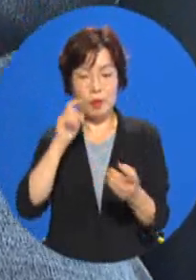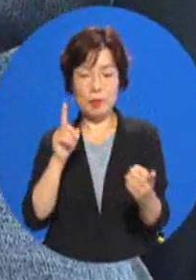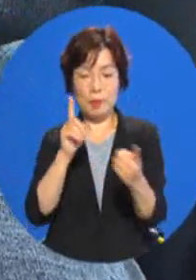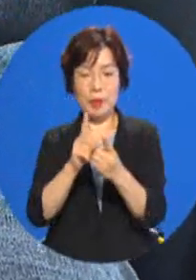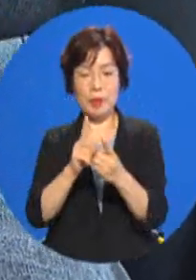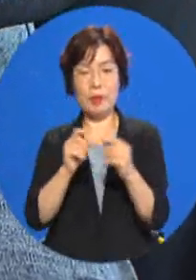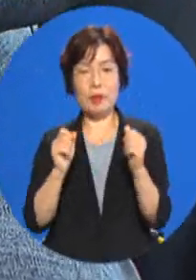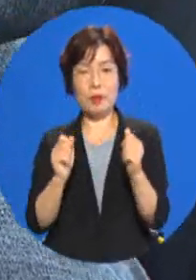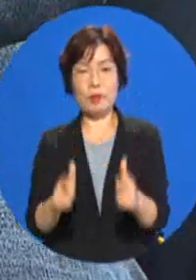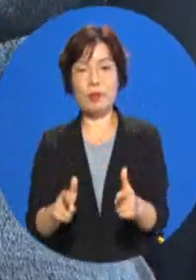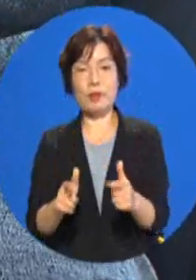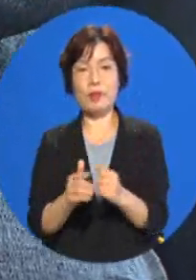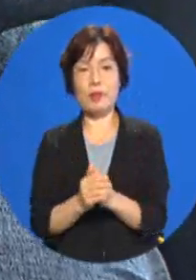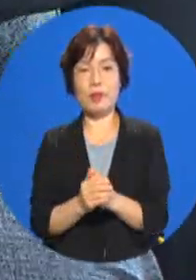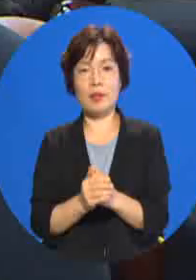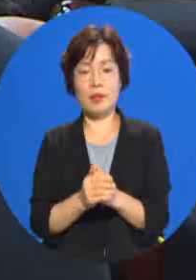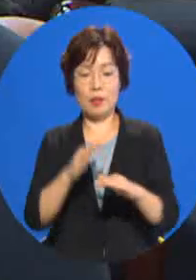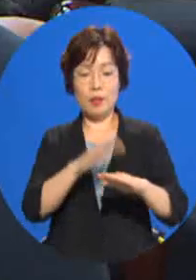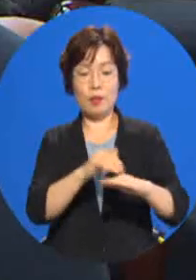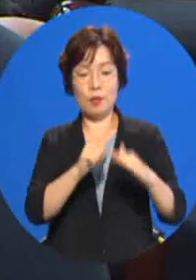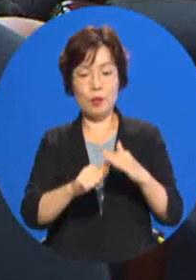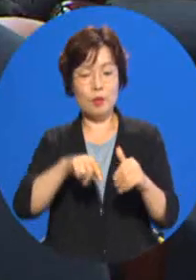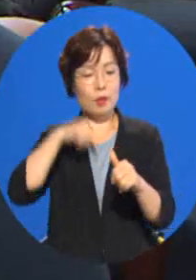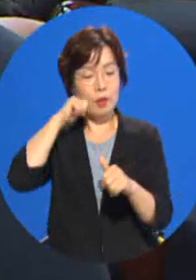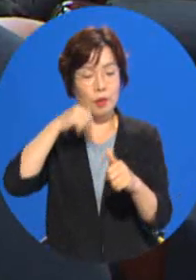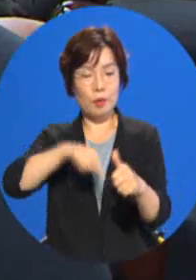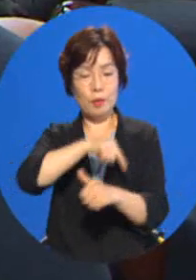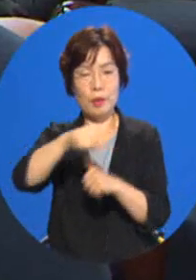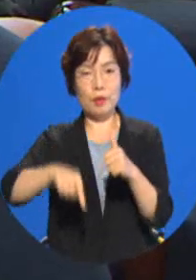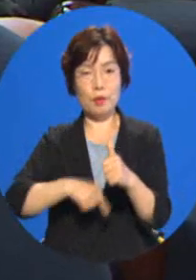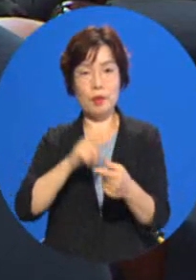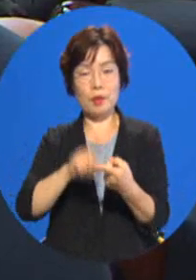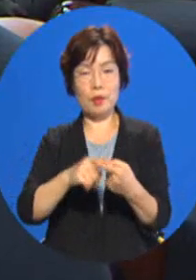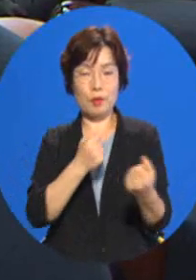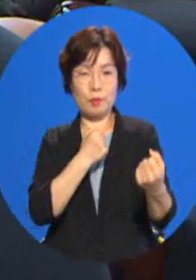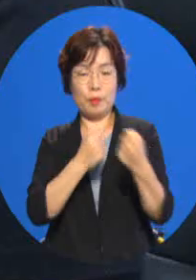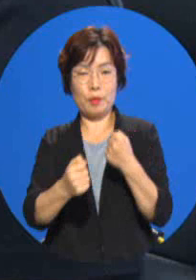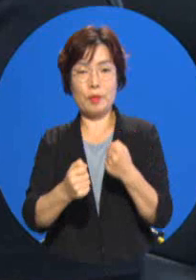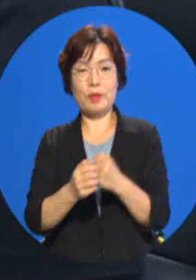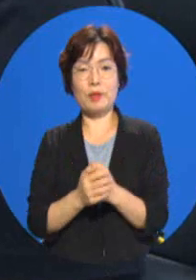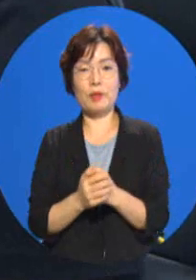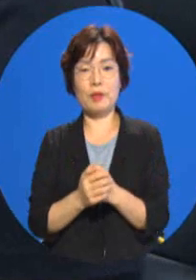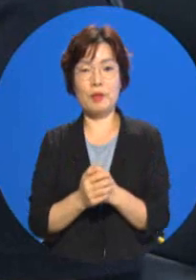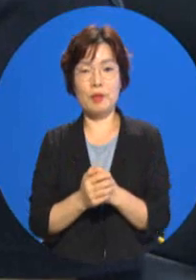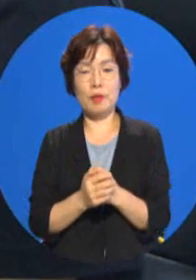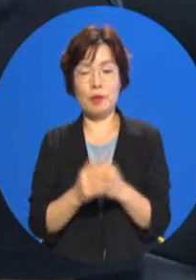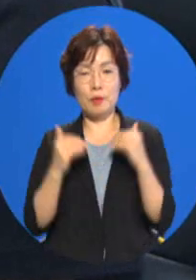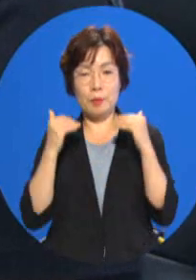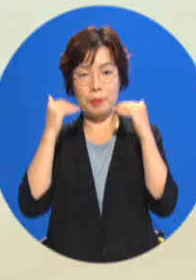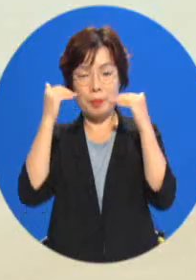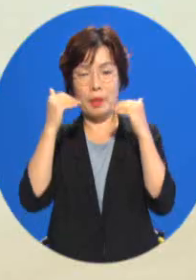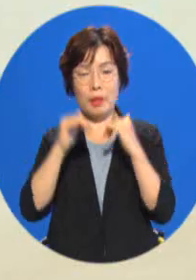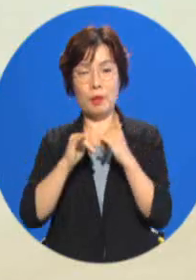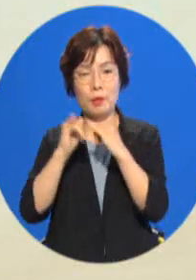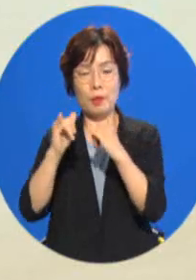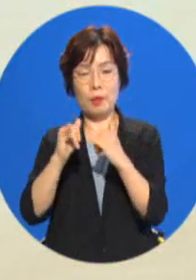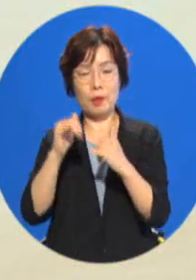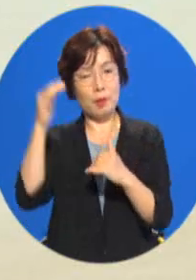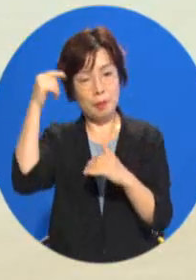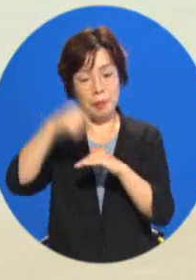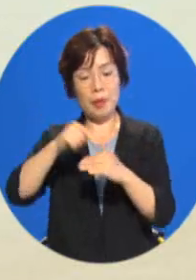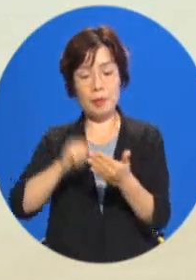이번 만남을 통해 선수들이 열악한 여자 축구 환경에도 굴하지 않고 걸출한 선수로 성장하길 바라는